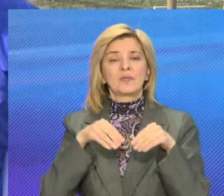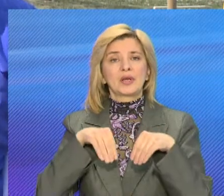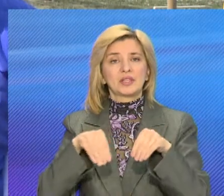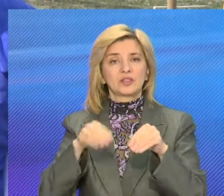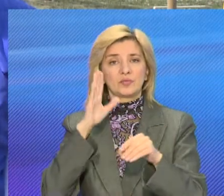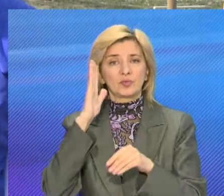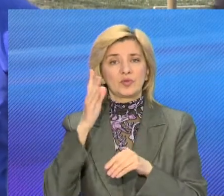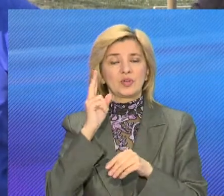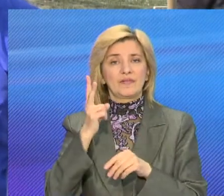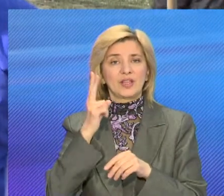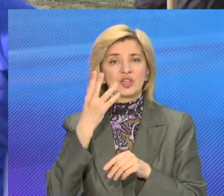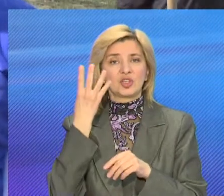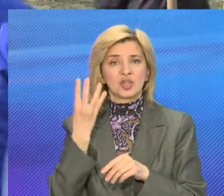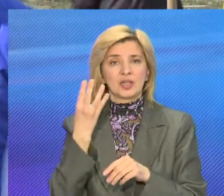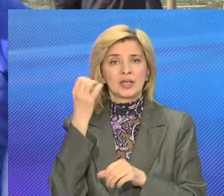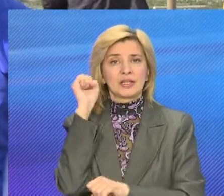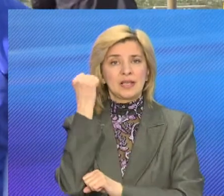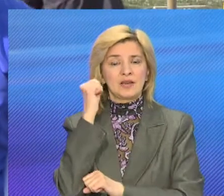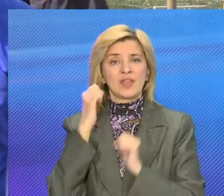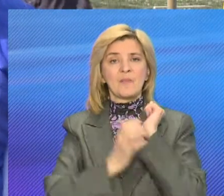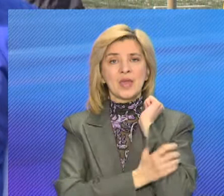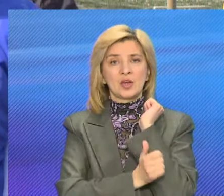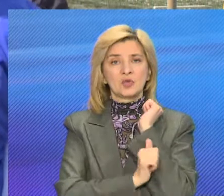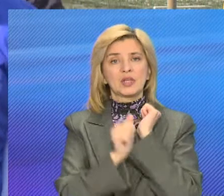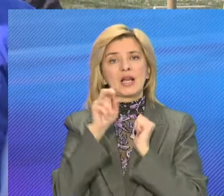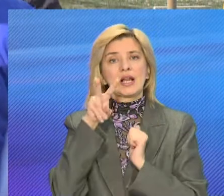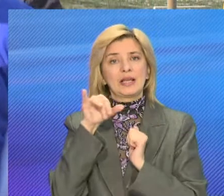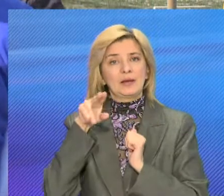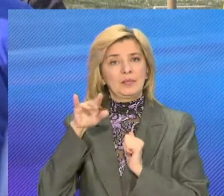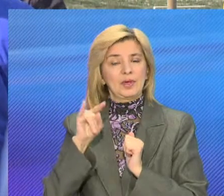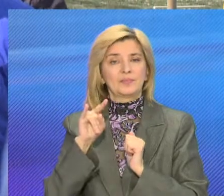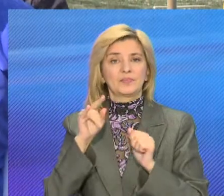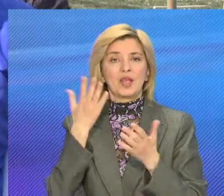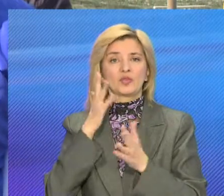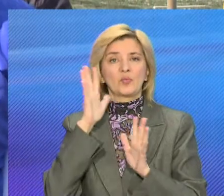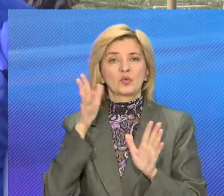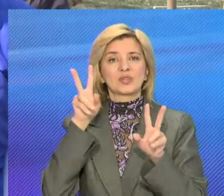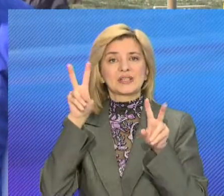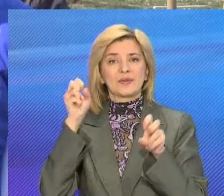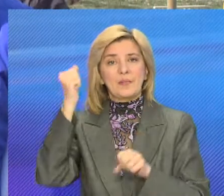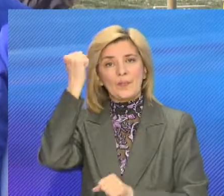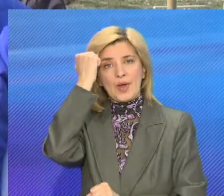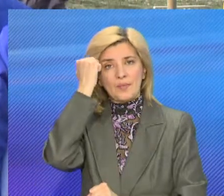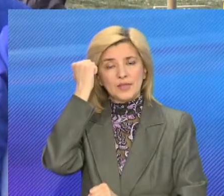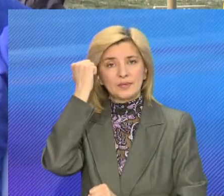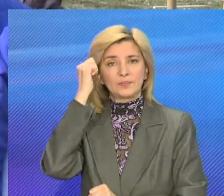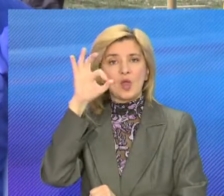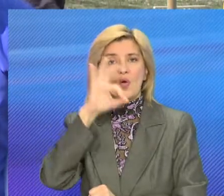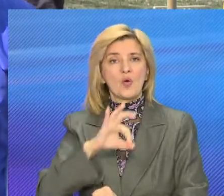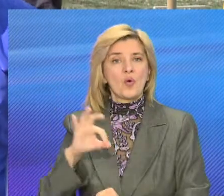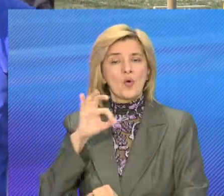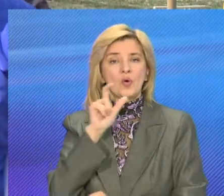очередных 24 деревца. Это березки и липы, которые будут символизировать память о